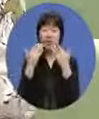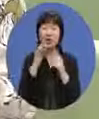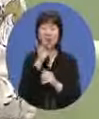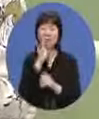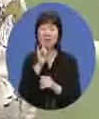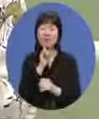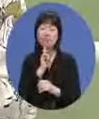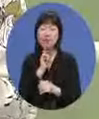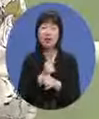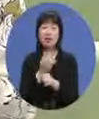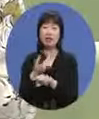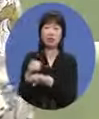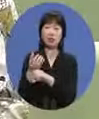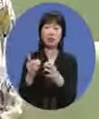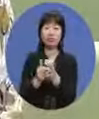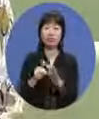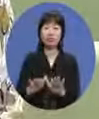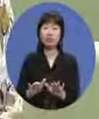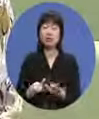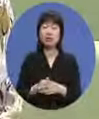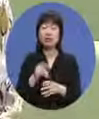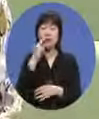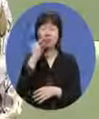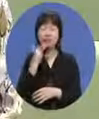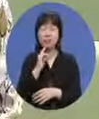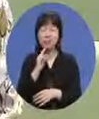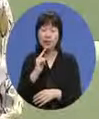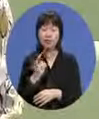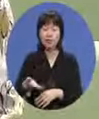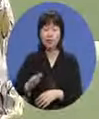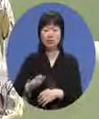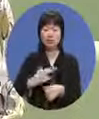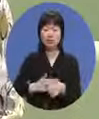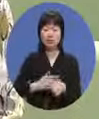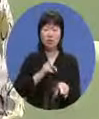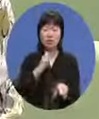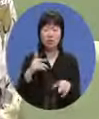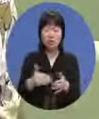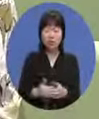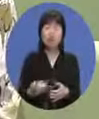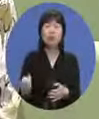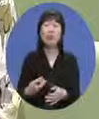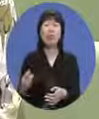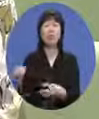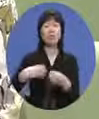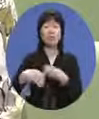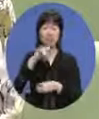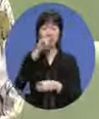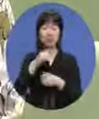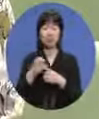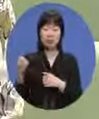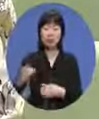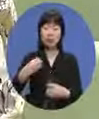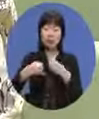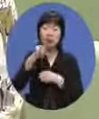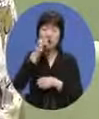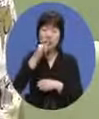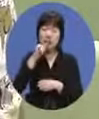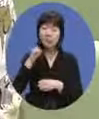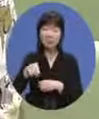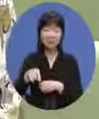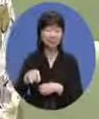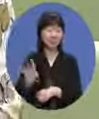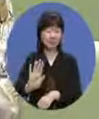그냥 안 된다는 얘기를 해주고 그러면 이제 엄마들이 그래요. 근데 선생님이 그 말 끝나면 또 던져요. 이렇게 얘기를 하거든요. 또 던지거든요, 애들이. 그럴